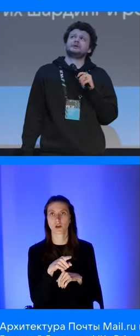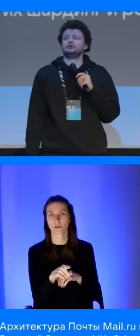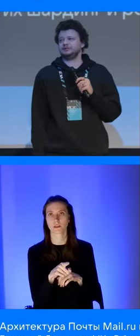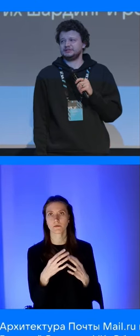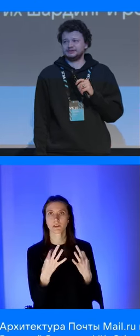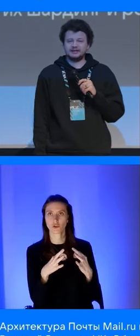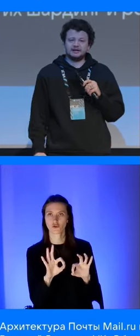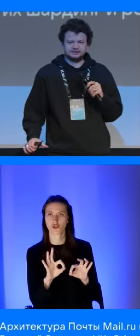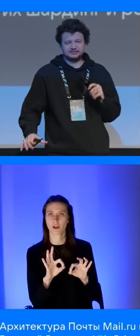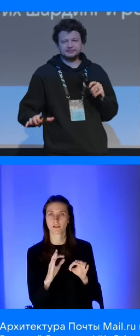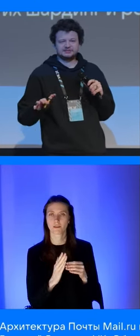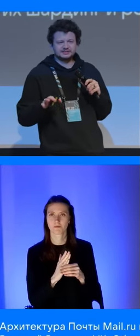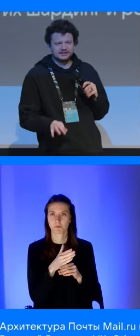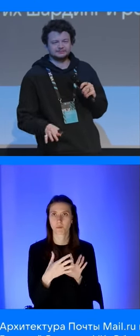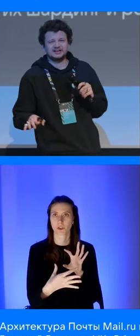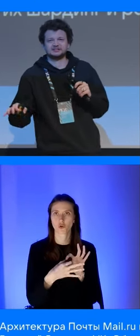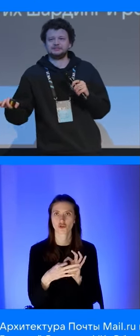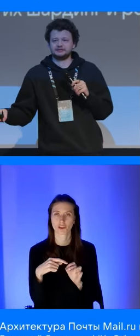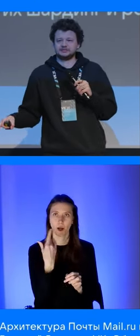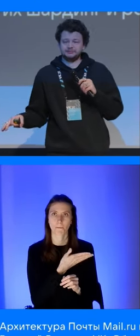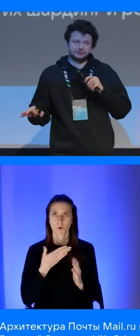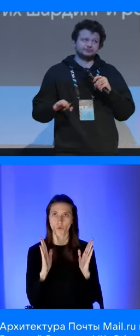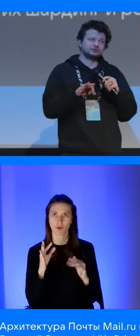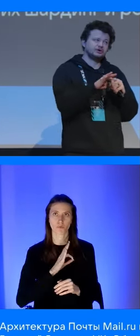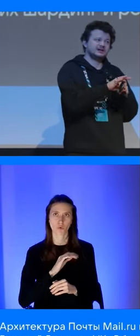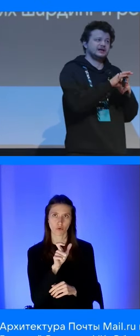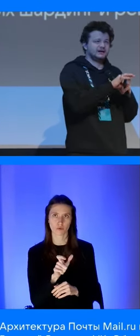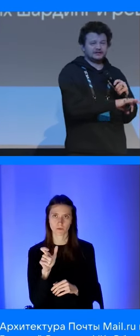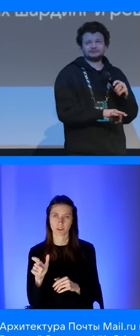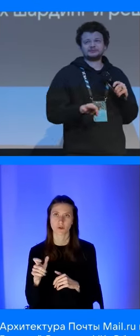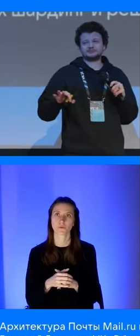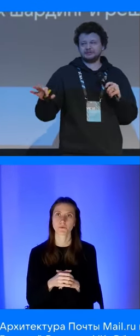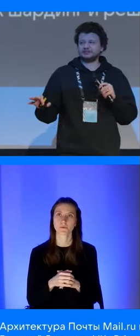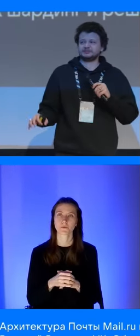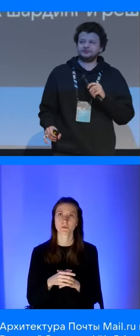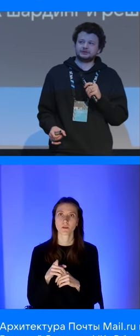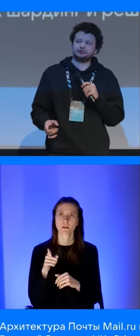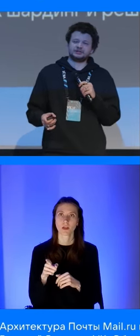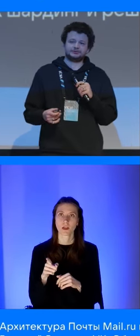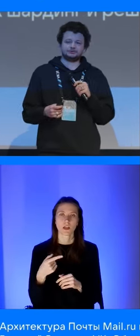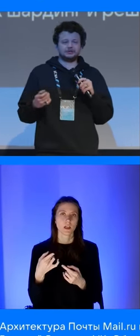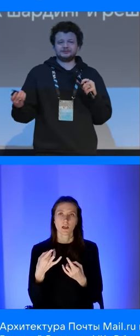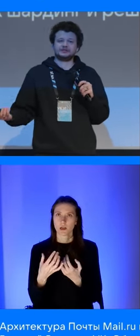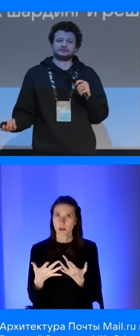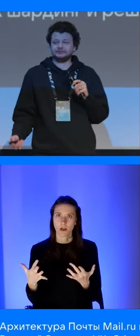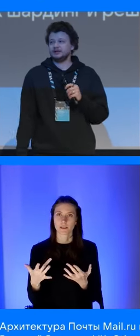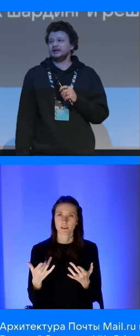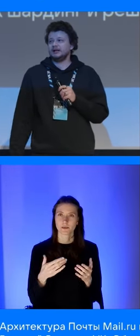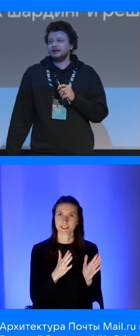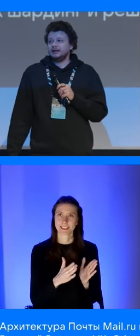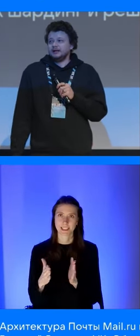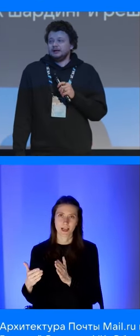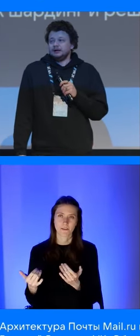сделать перепоход или не сделать. Эта система стоит рядом с каждым сервисом, причем не только рядом с монолитом, с API-шками, но рядом еще с другими сервисами.